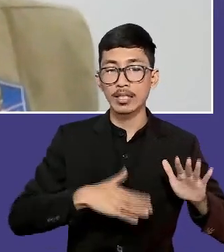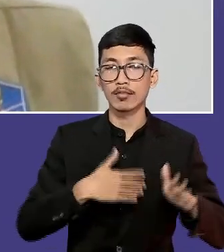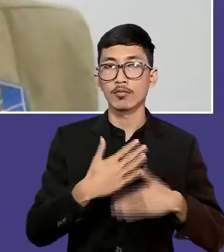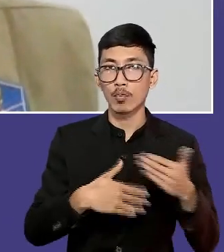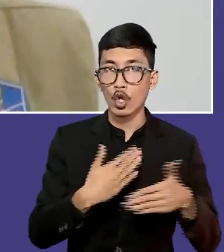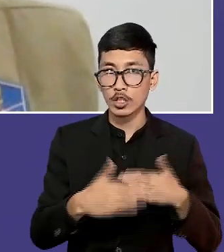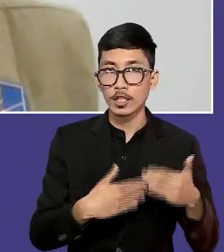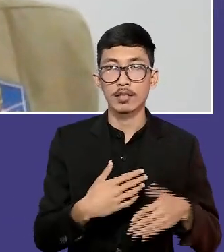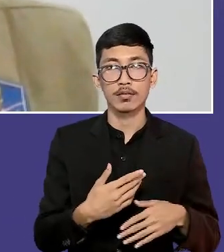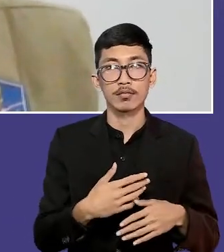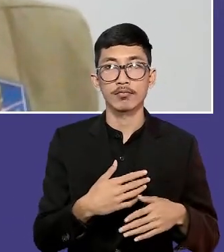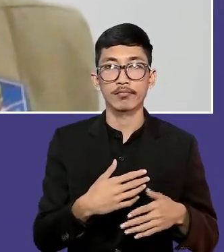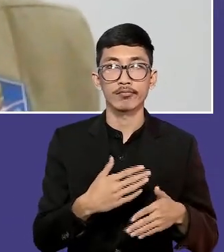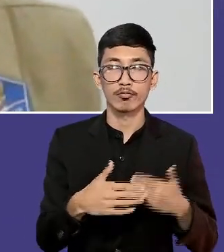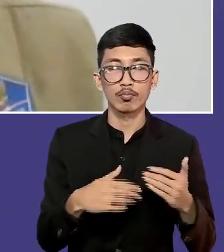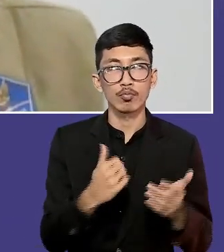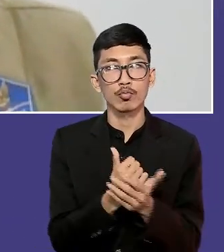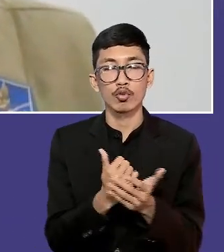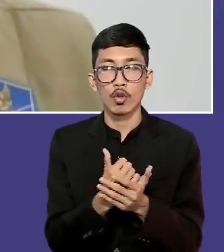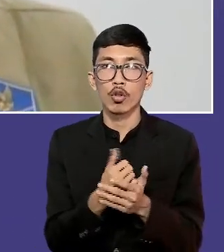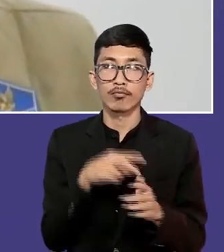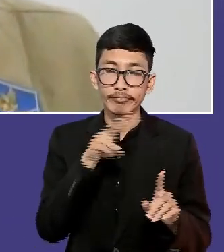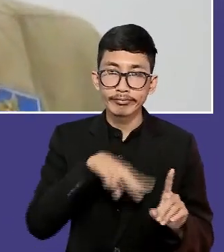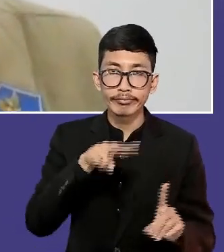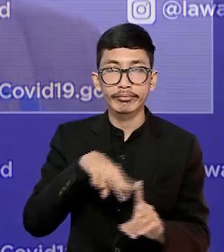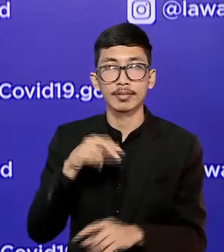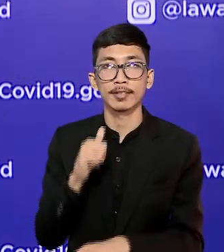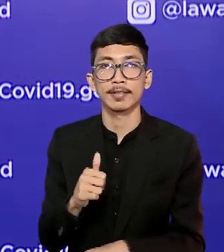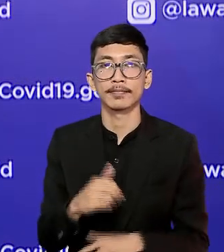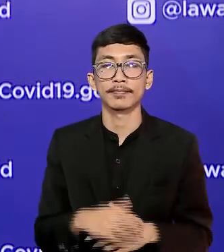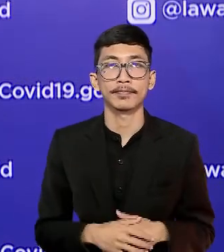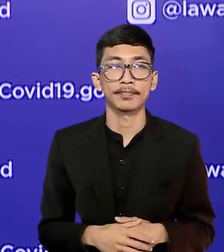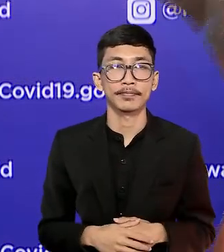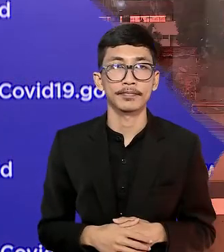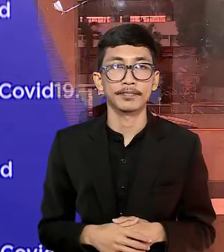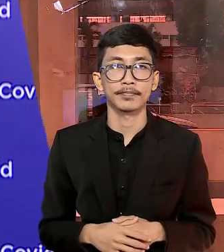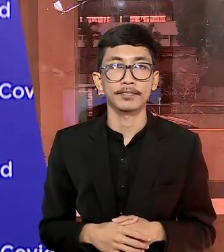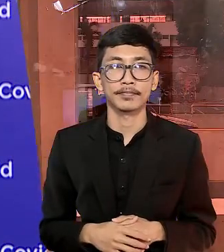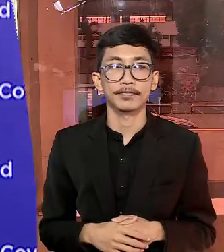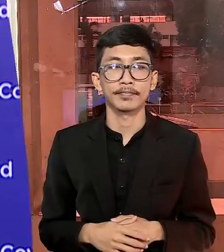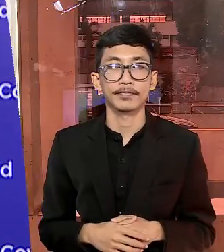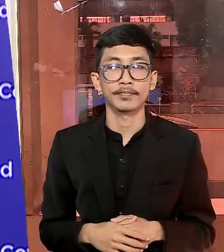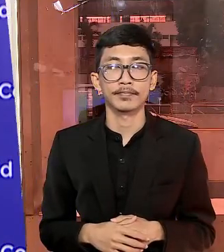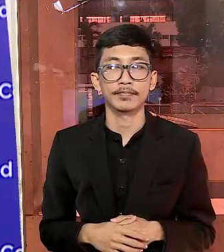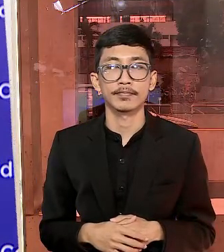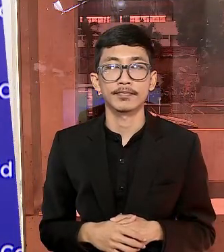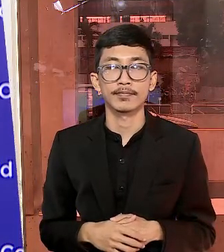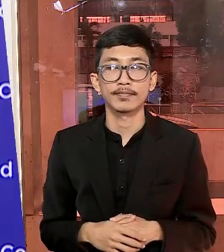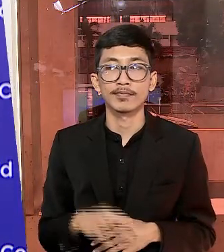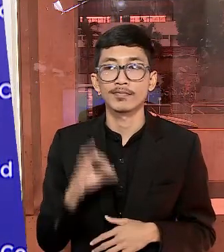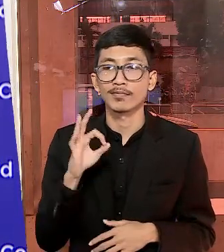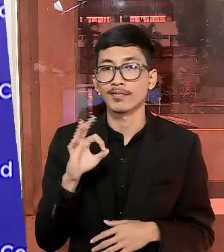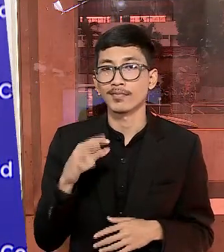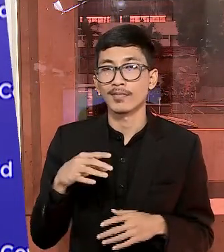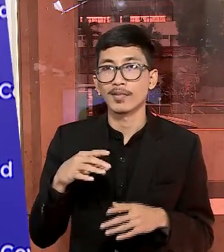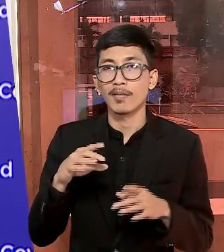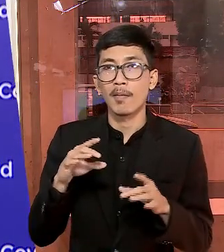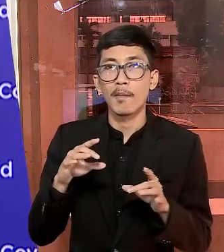tadi 4A Budi Baik saya ke Pak dubes pa12 ini dua contoh Belanda dan Belgia